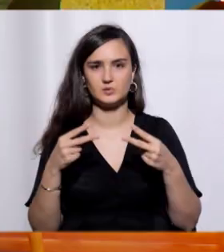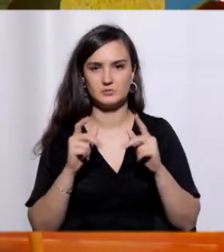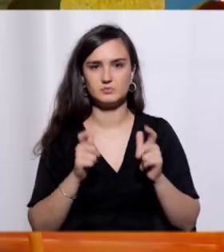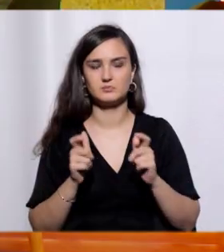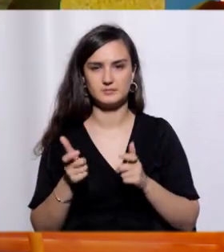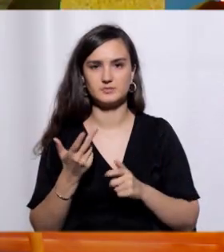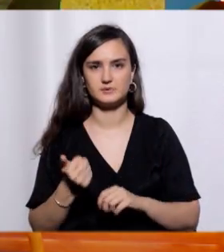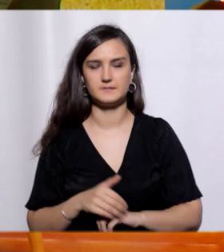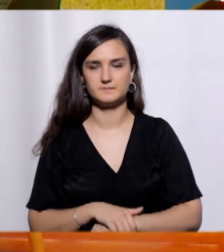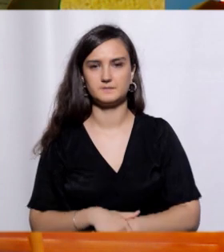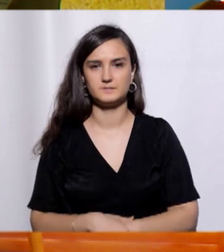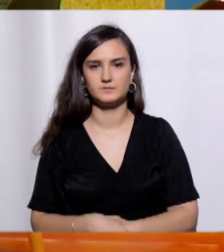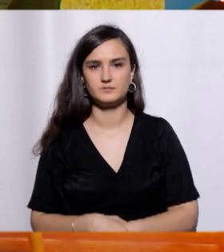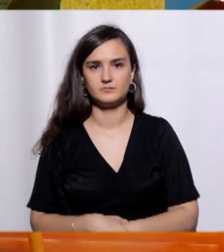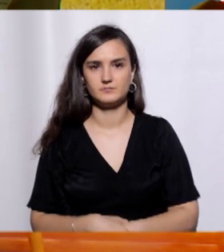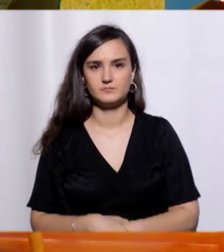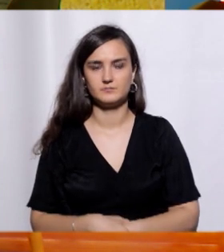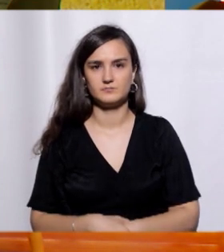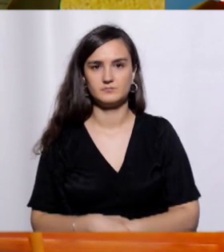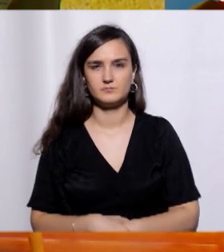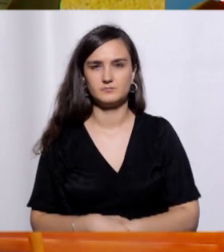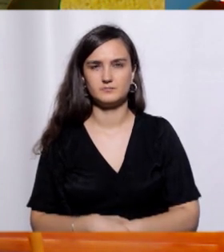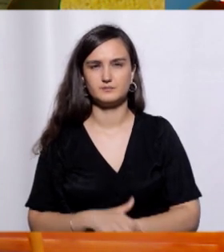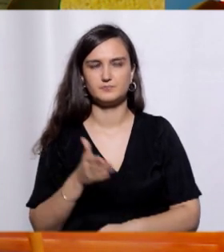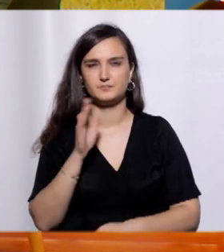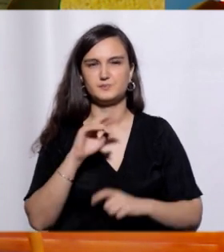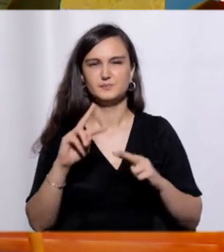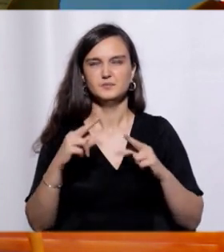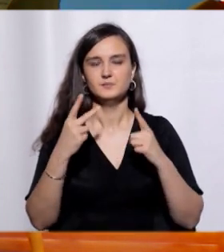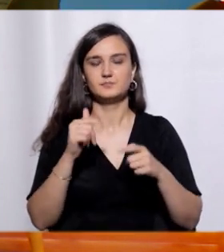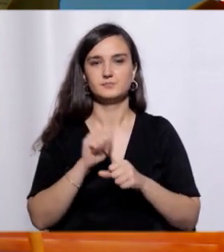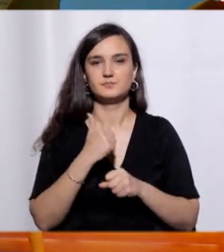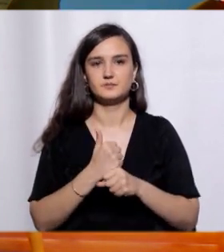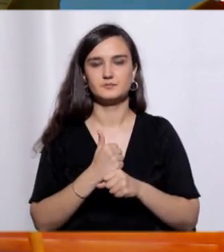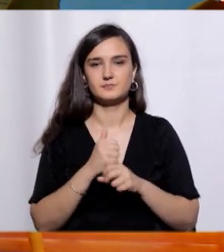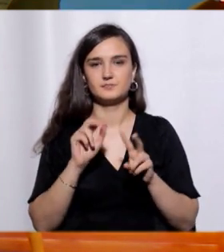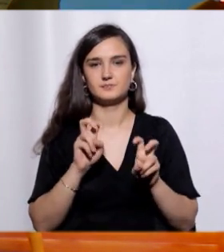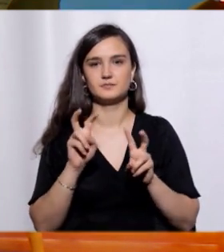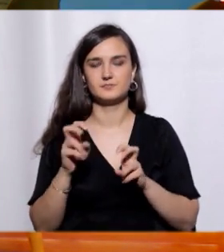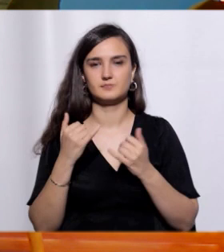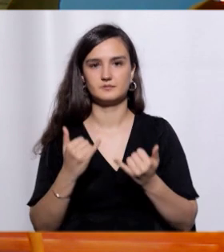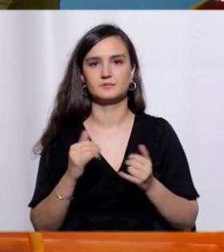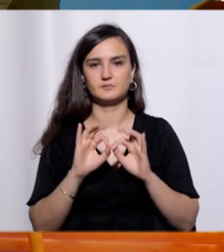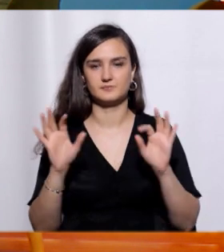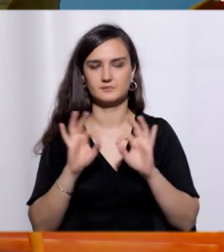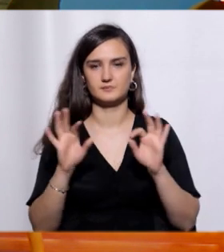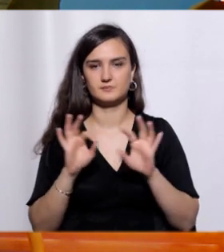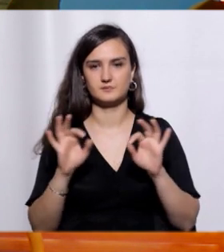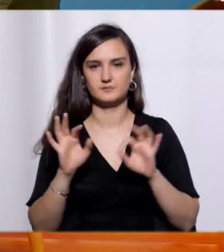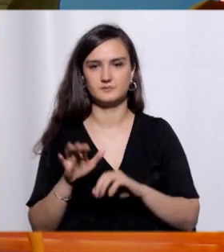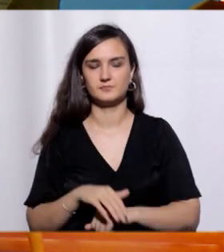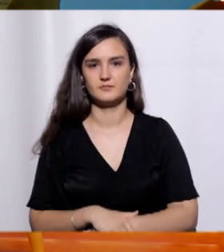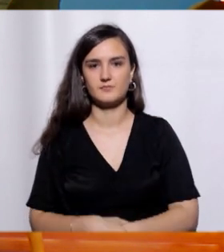Yeah, equal acceptance. Exactly. Okay, now let's move on to the main themes. ახლა ვისაუბრებთ